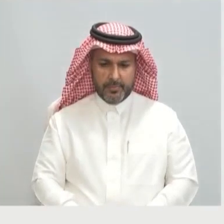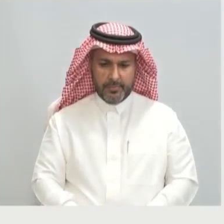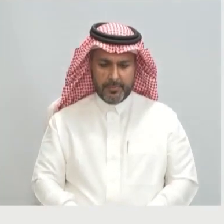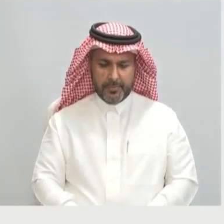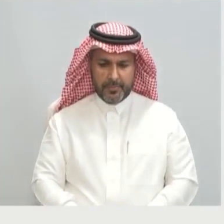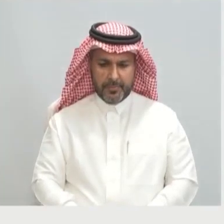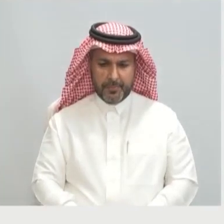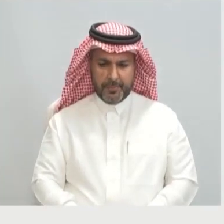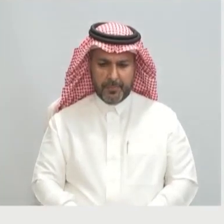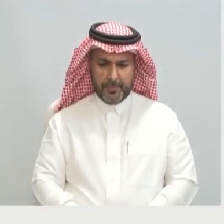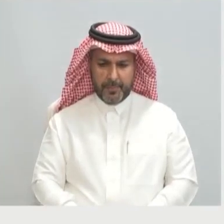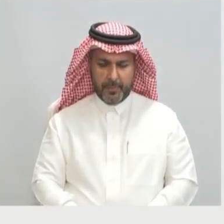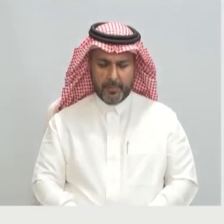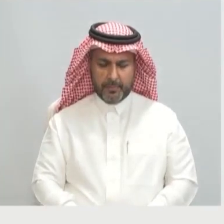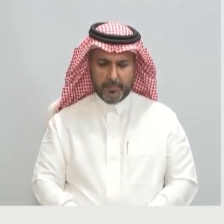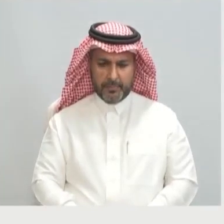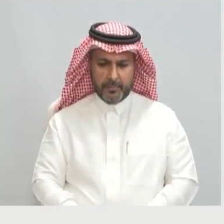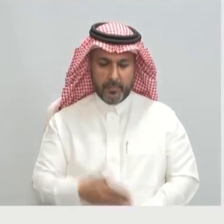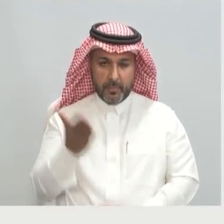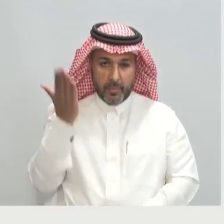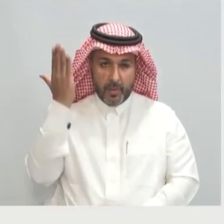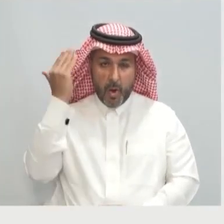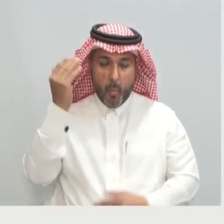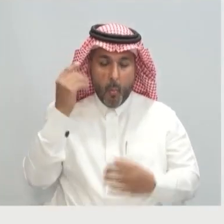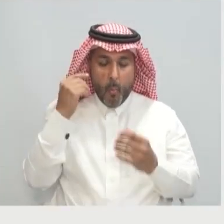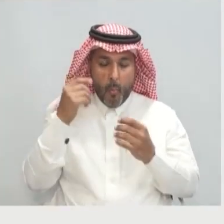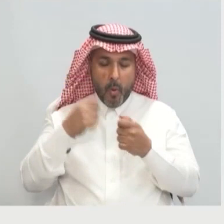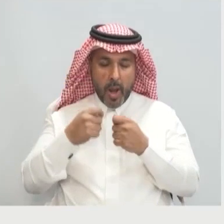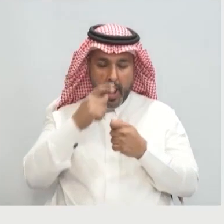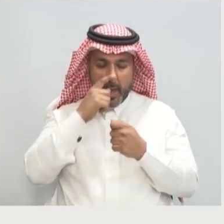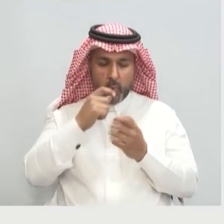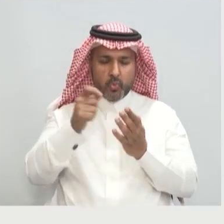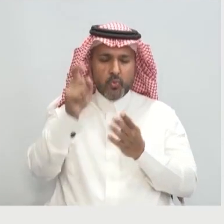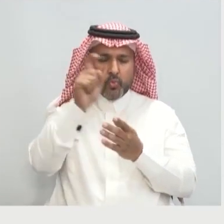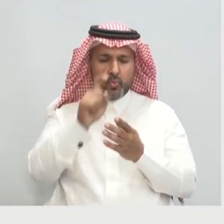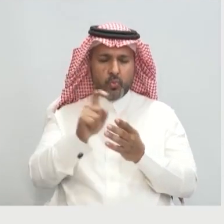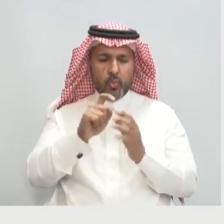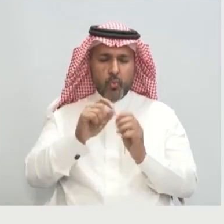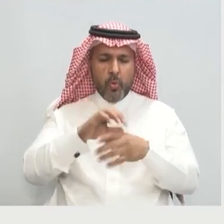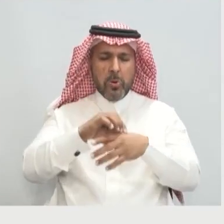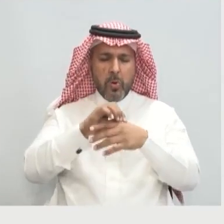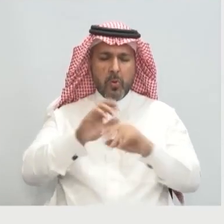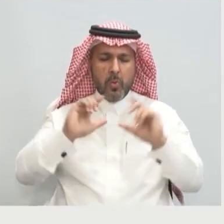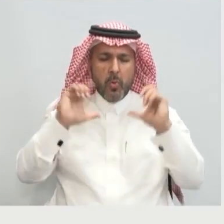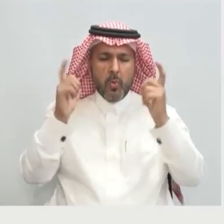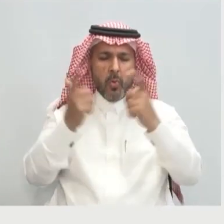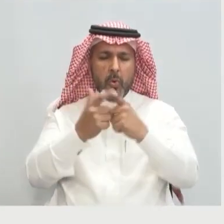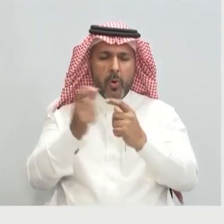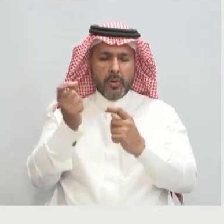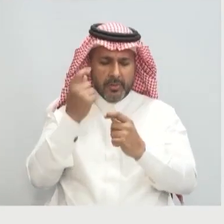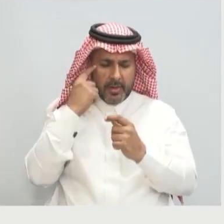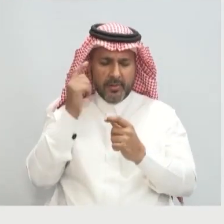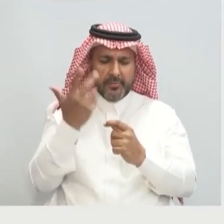تحصل على استفتاءات وتقييمات عن العملاء اما الان بمجرد البحث في منصات